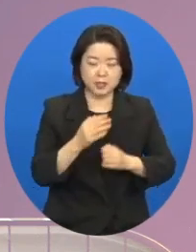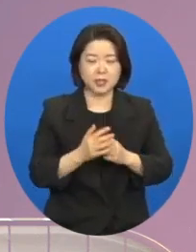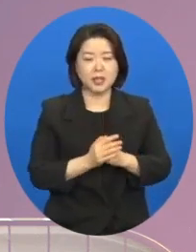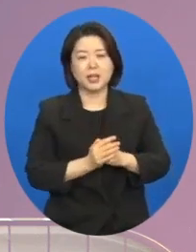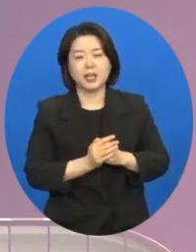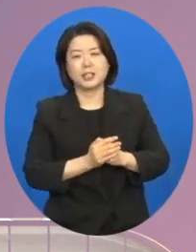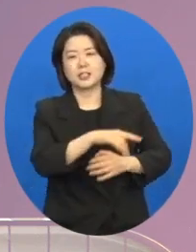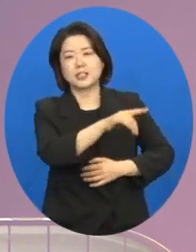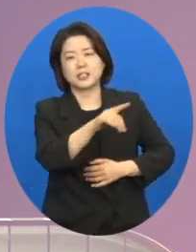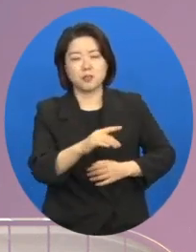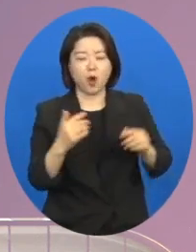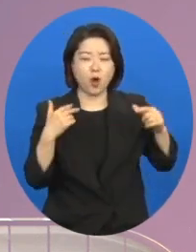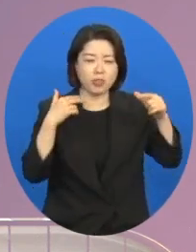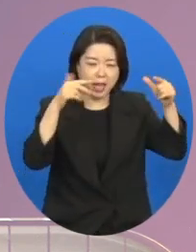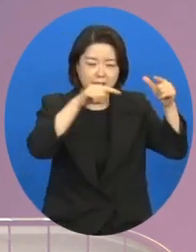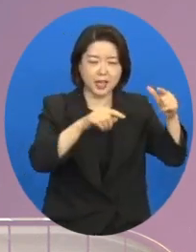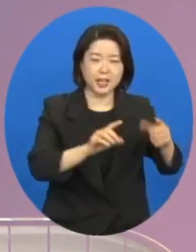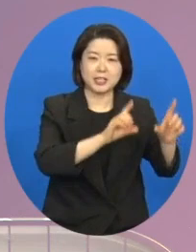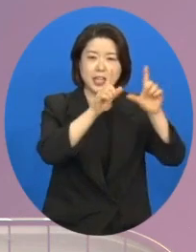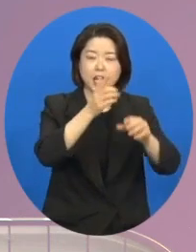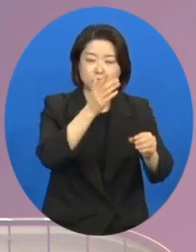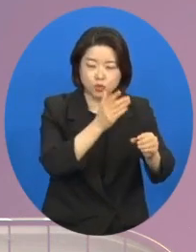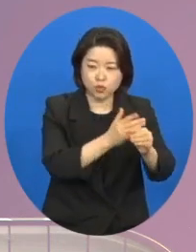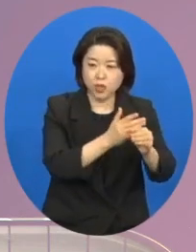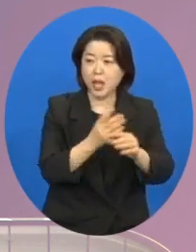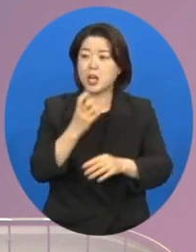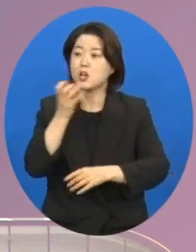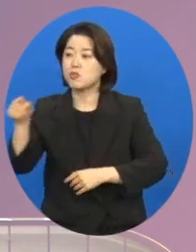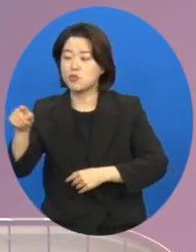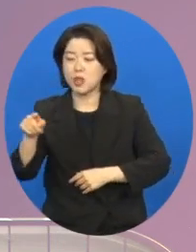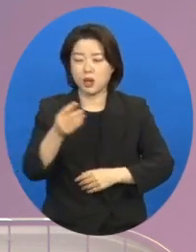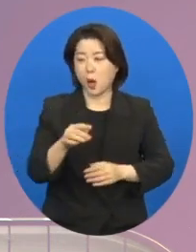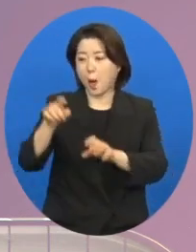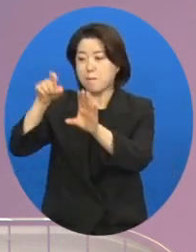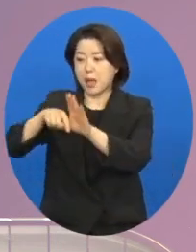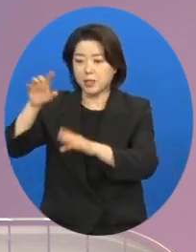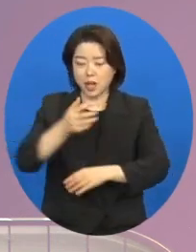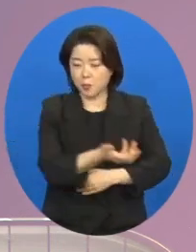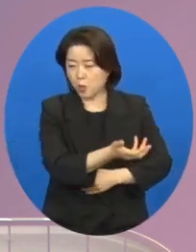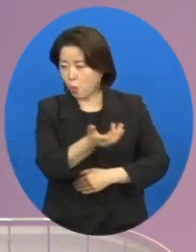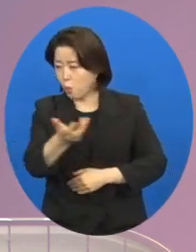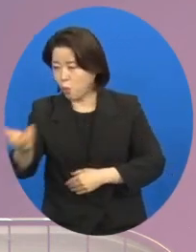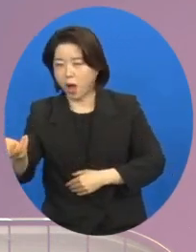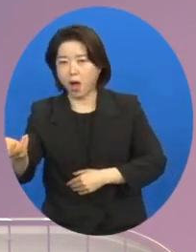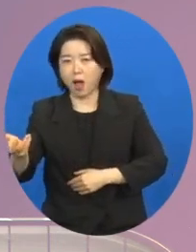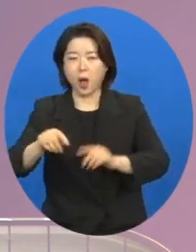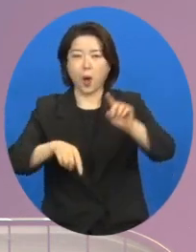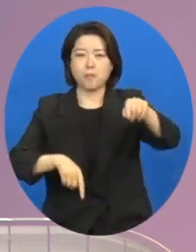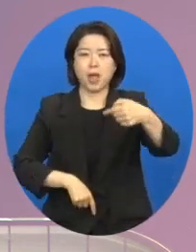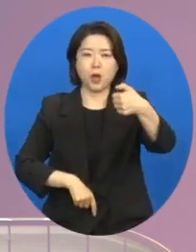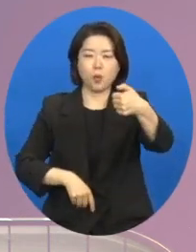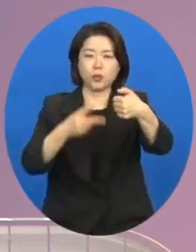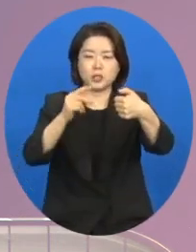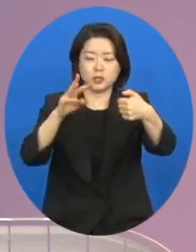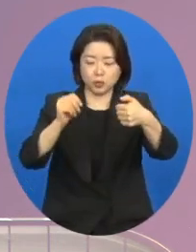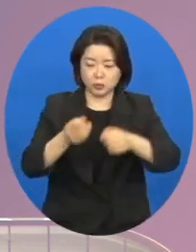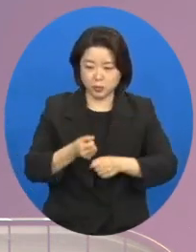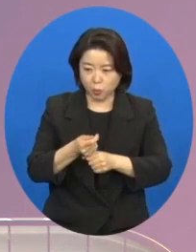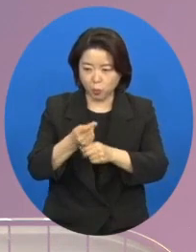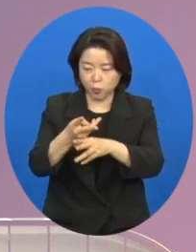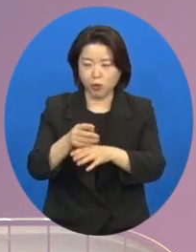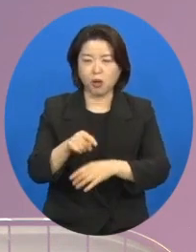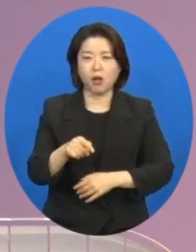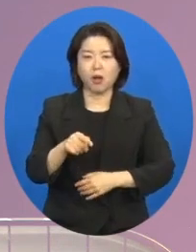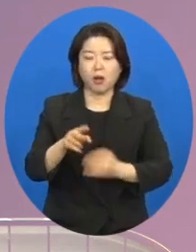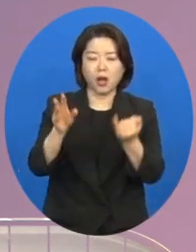내려가야 했습니다. 150km 정도 되는 비교적 먼 거리인데 그 당시 임신을 하고 있었던 마리아에게는 참 쉽지